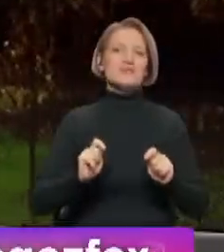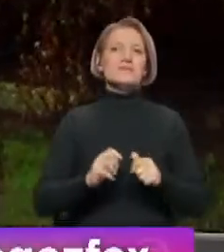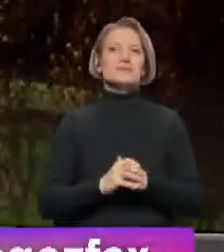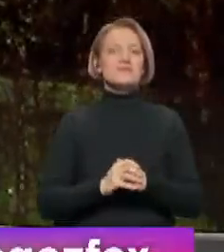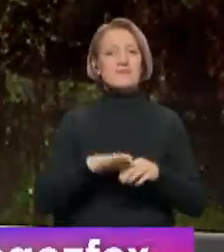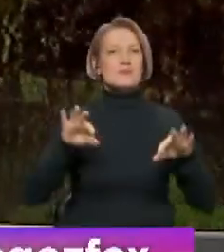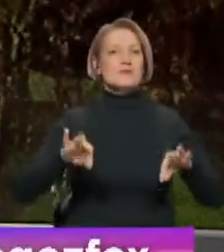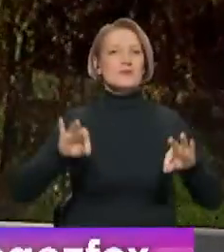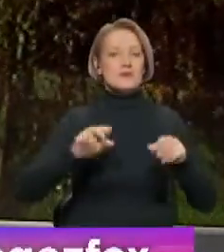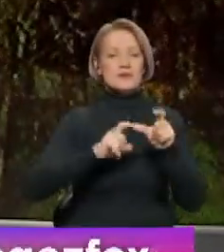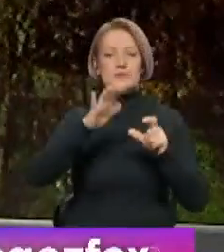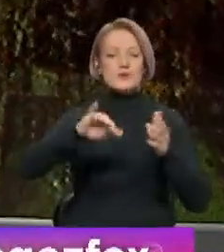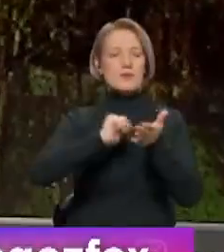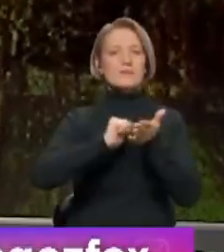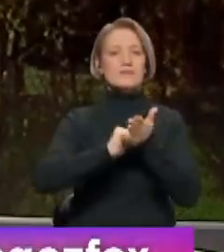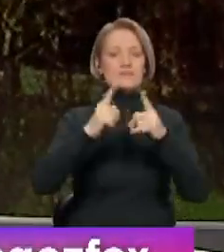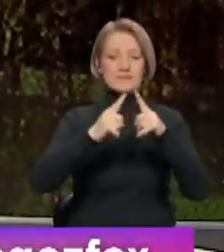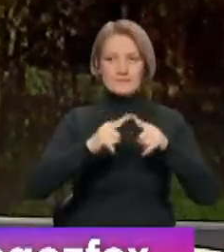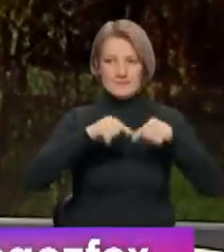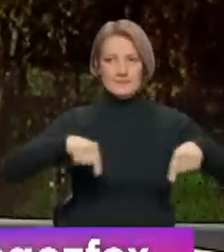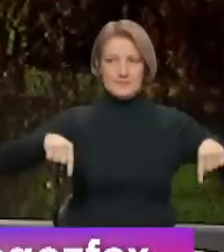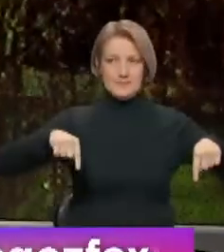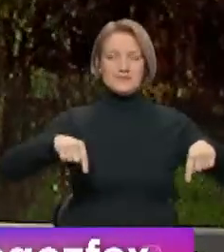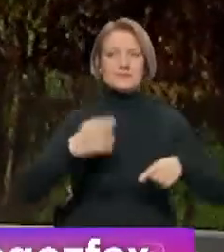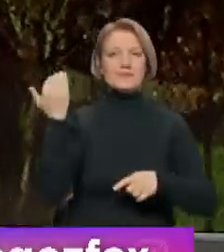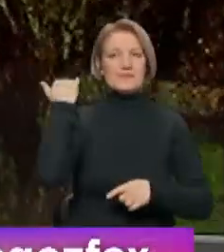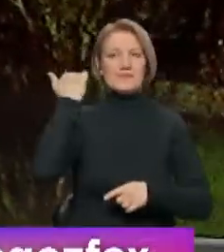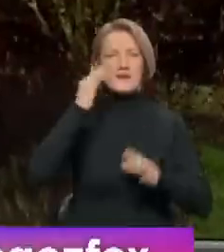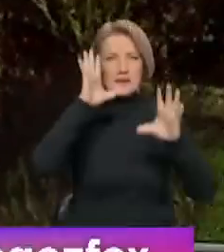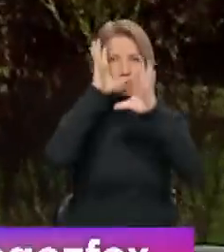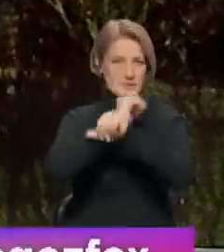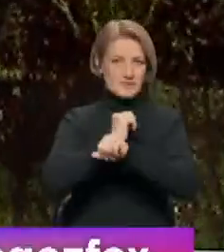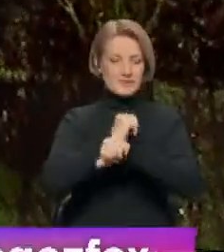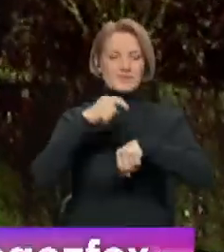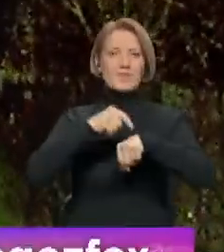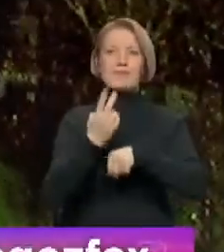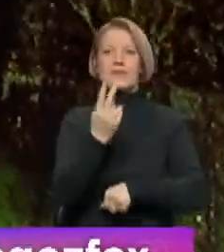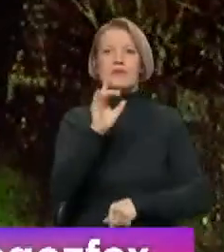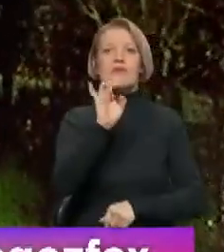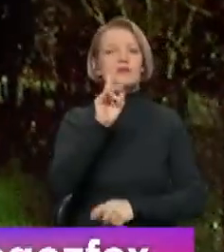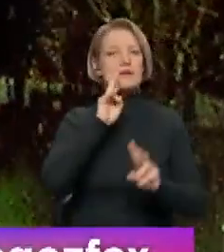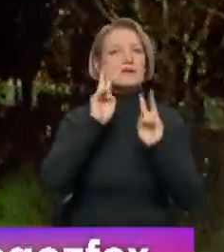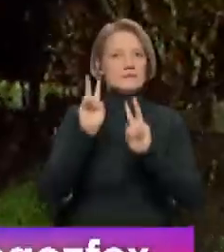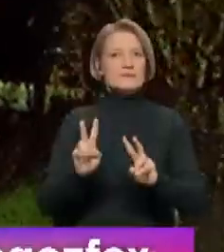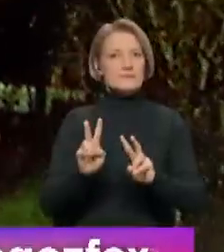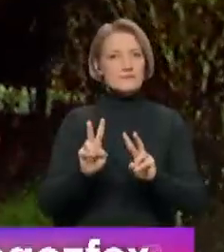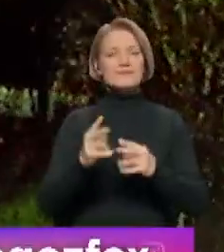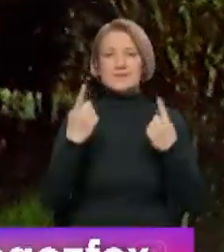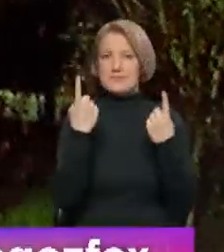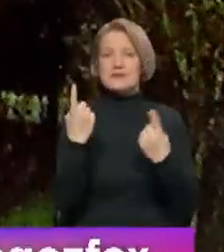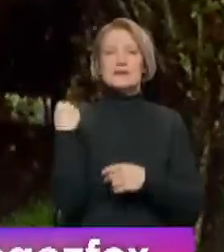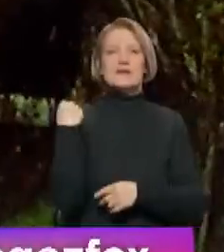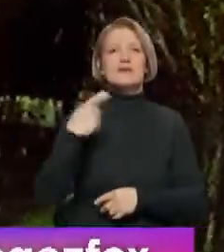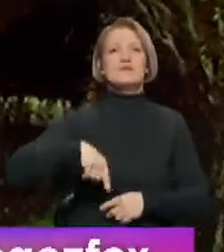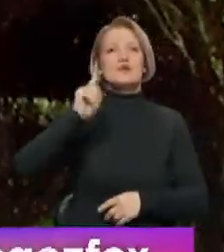bugün sosyal medya hesaplarımızda görüyorsunuz arkamda Zifiri Karanlık saatler 7-15'i gösterirken bir